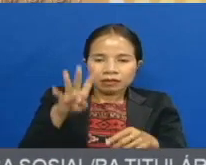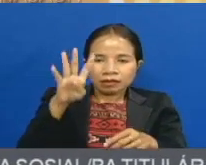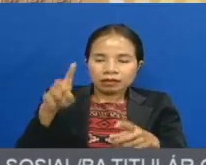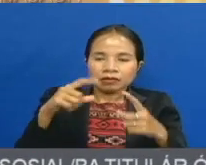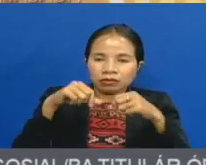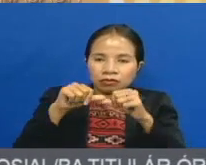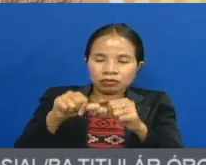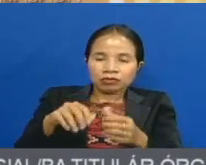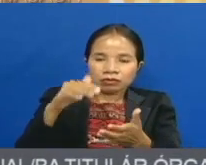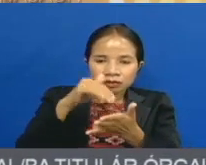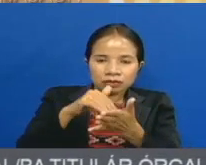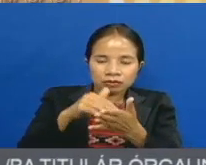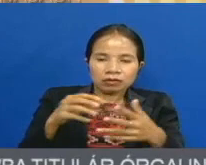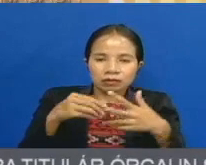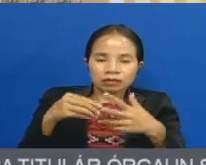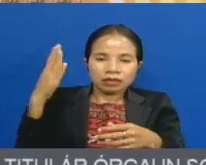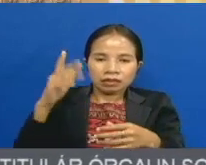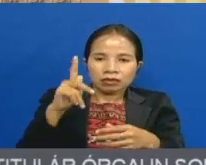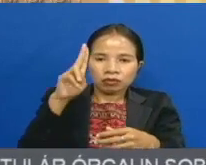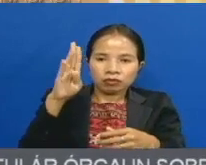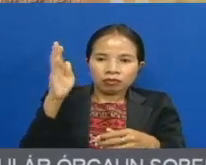studiu specialitate iha Cuba.